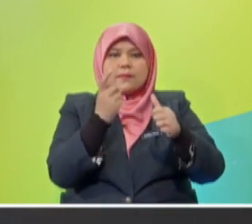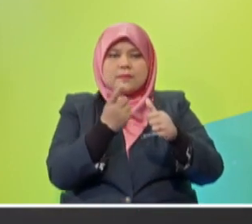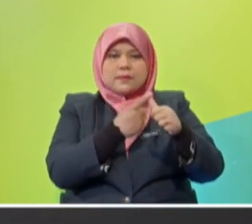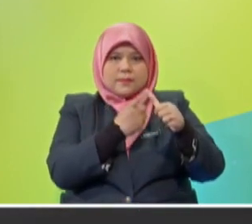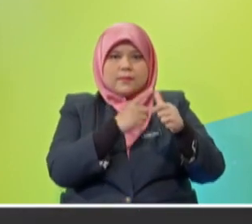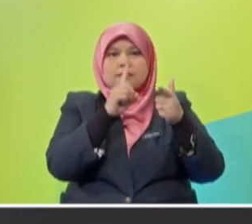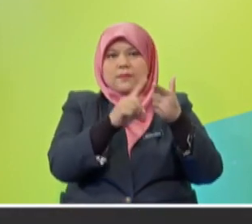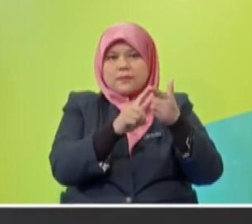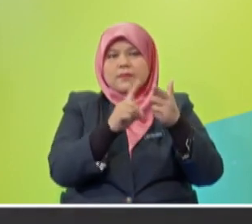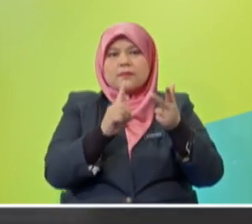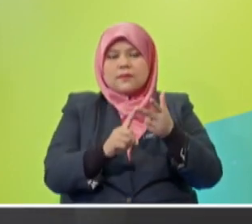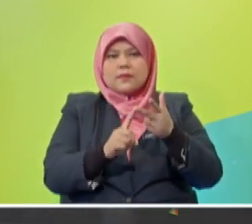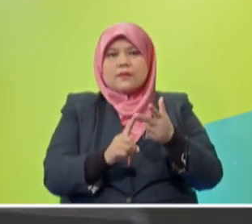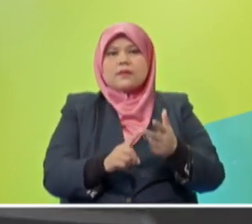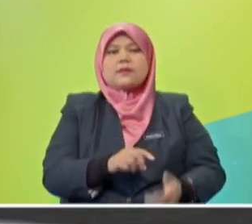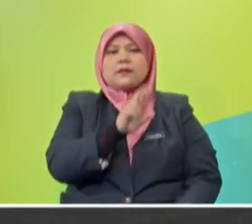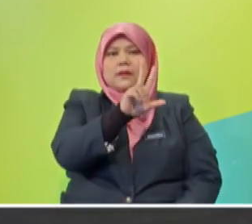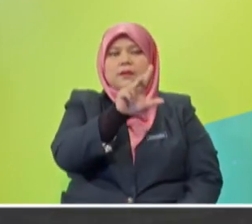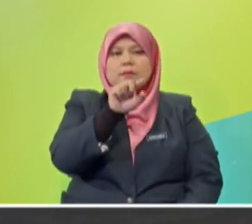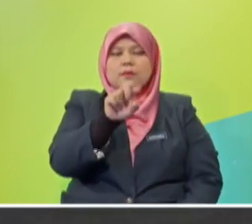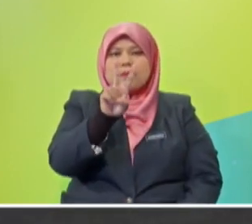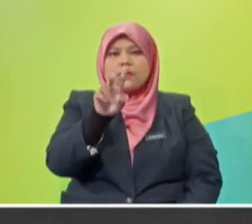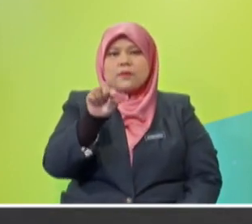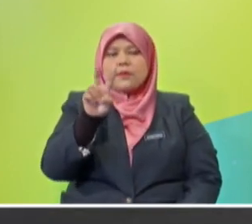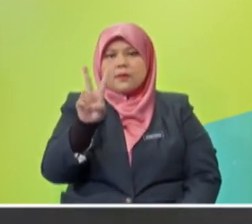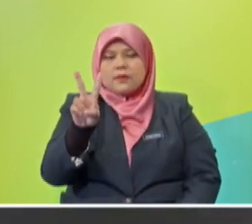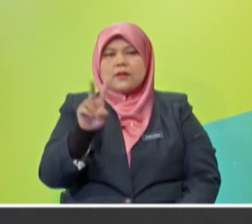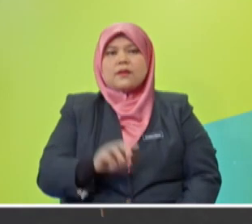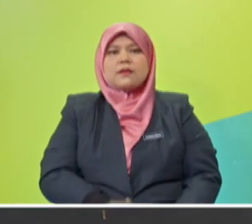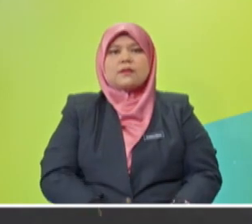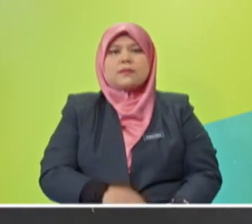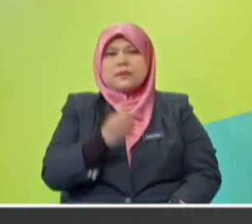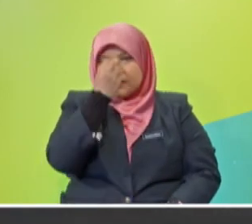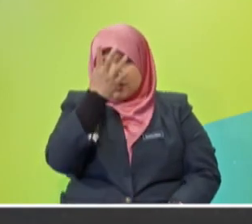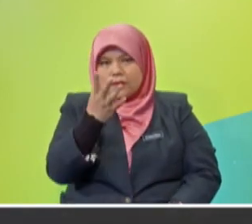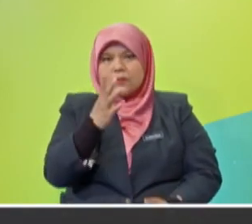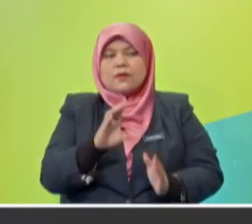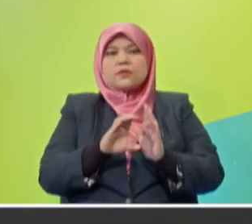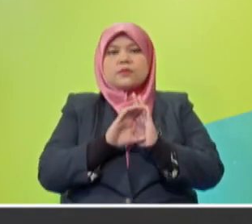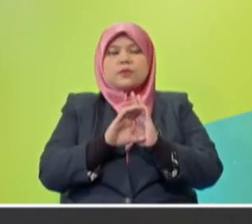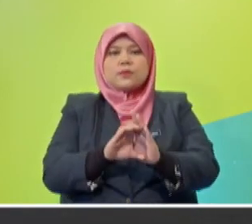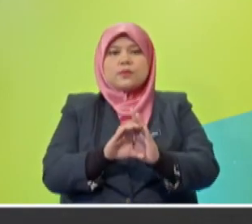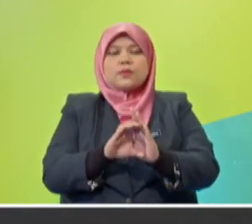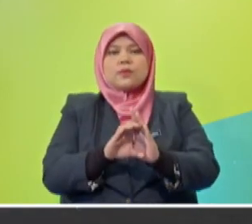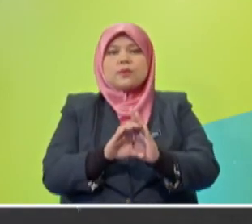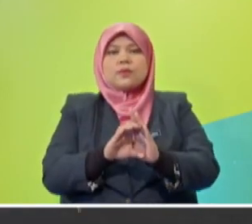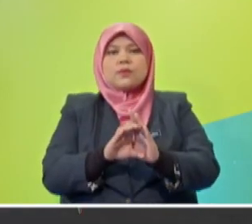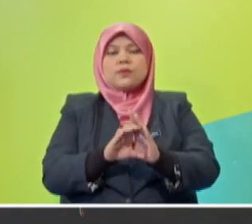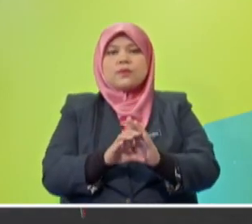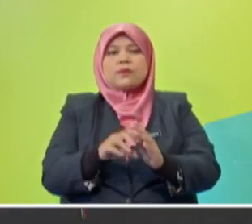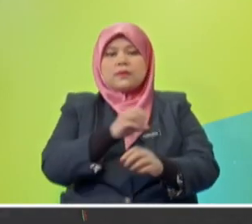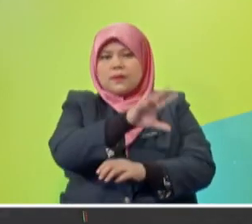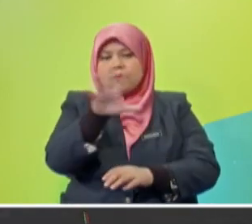kedua adalah 3.2.2. Menjelaskan dengan contoh taburan kegiatan ekonomi utama